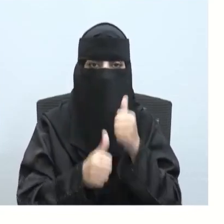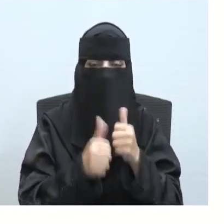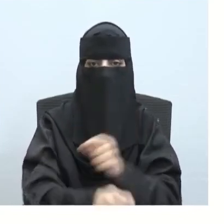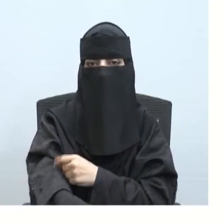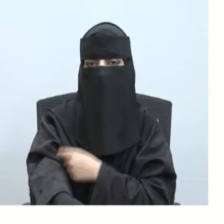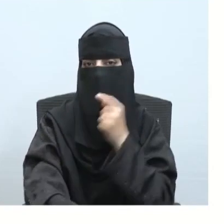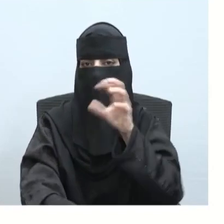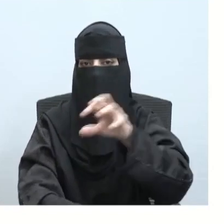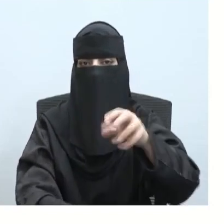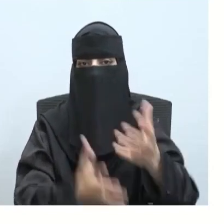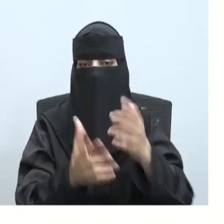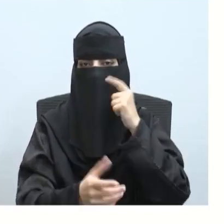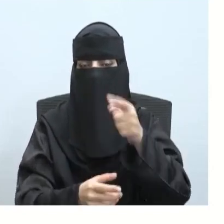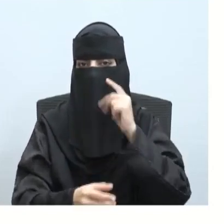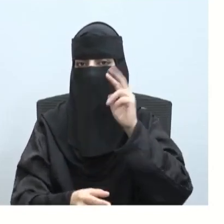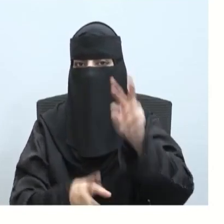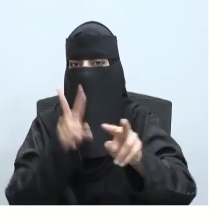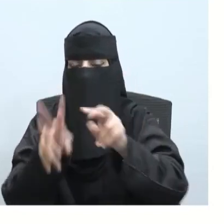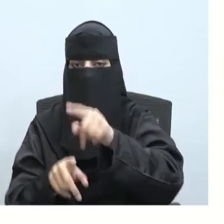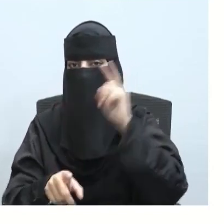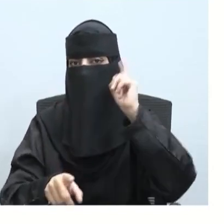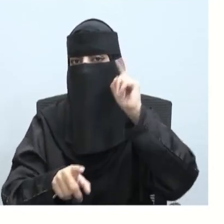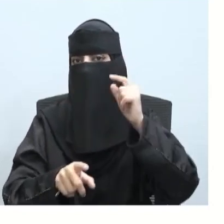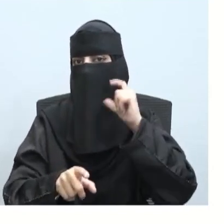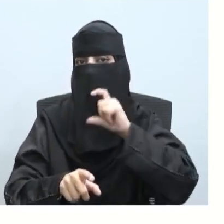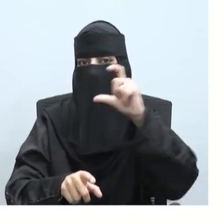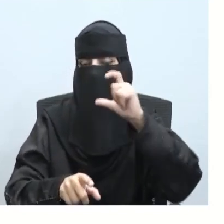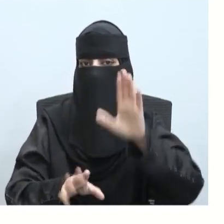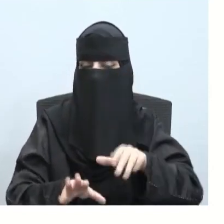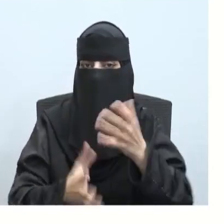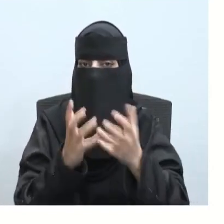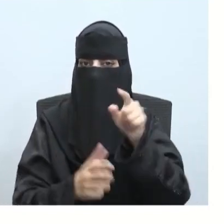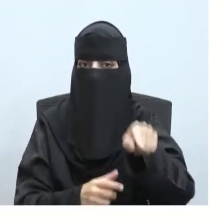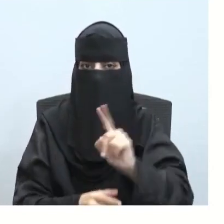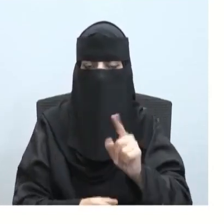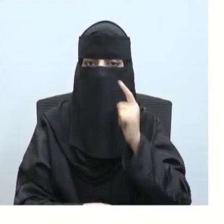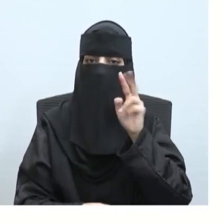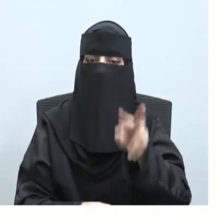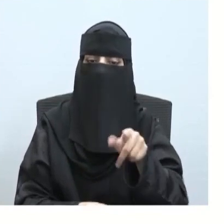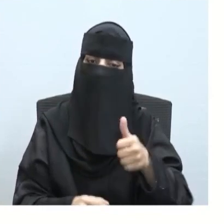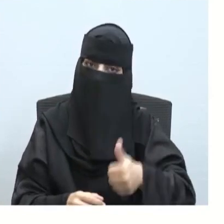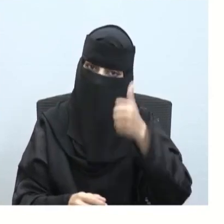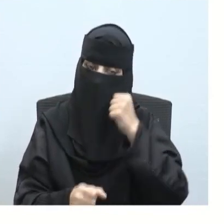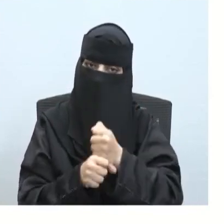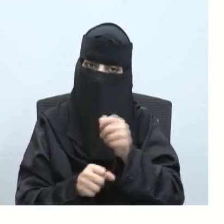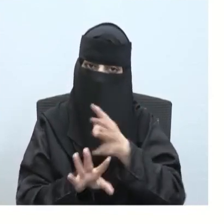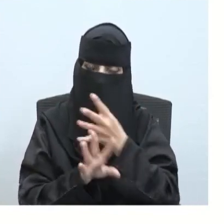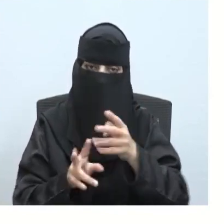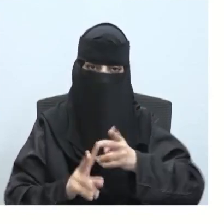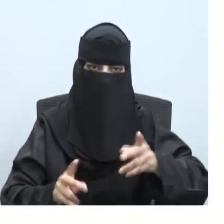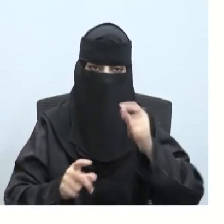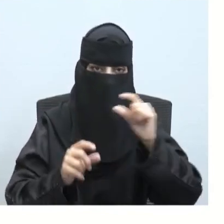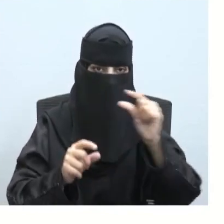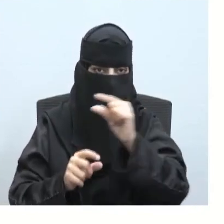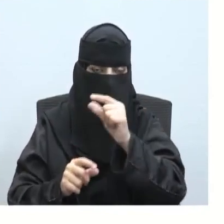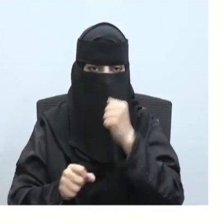وحدة التحكم الرئيسية بالمصنع عن القطاع الذي توجد فيه الحريق. تم ذلك باستخدام مجموعة متنوعة من العقد